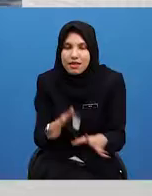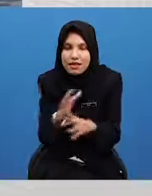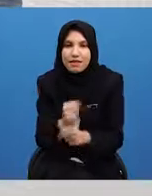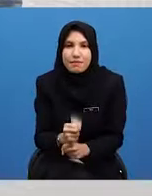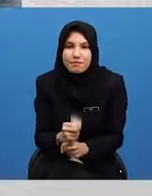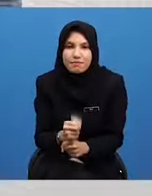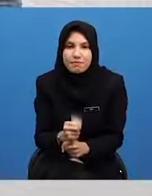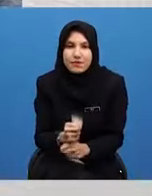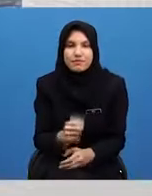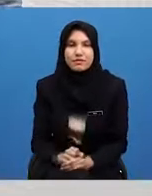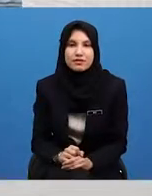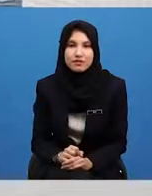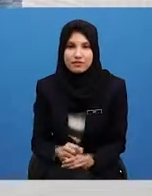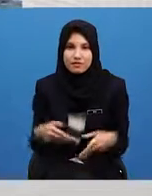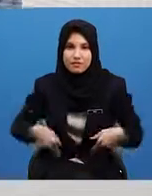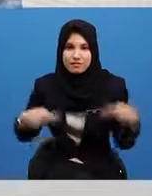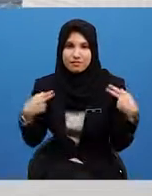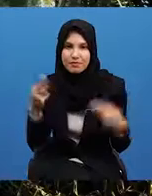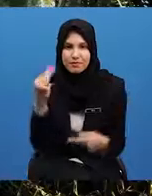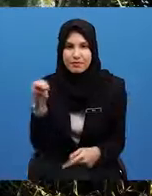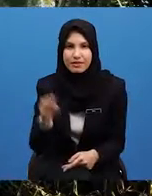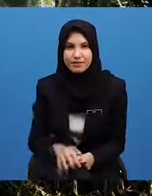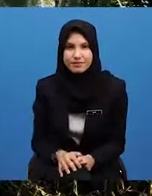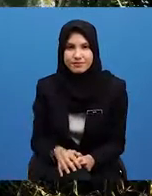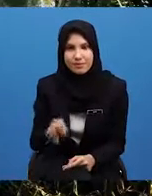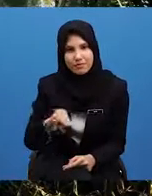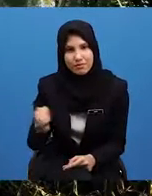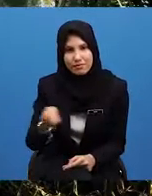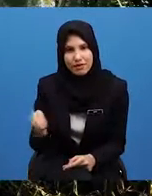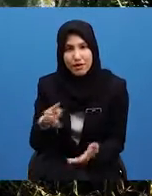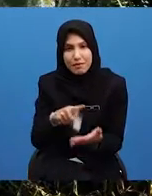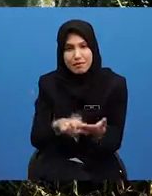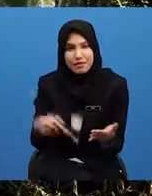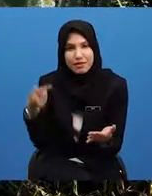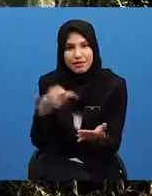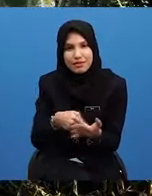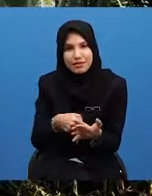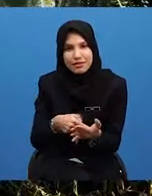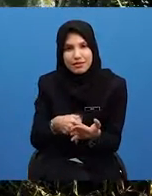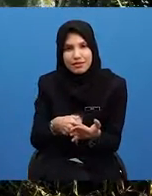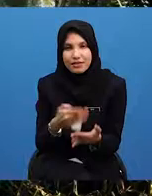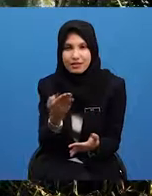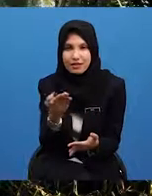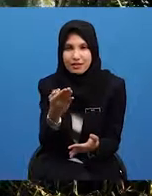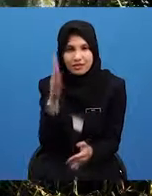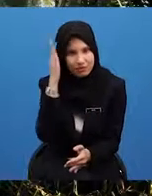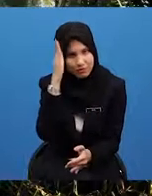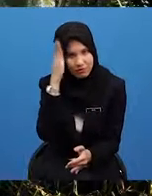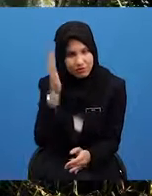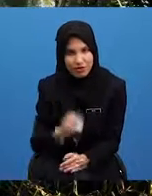menyara kehidupan mereka. Murid-murid, apa lagi yang kamu